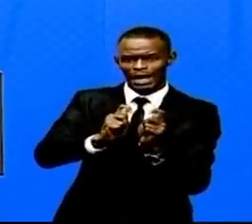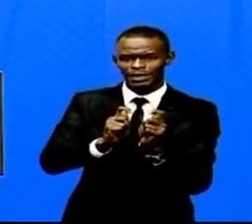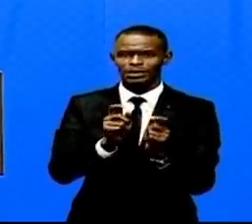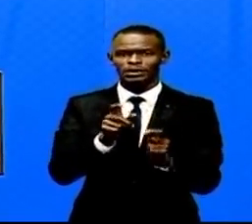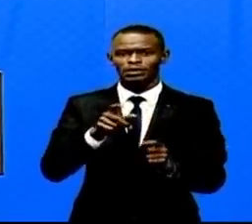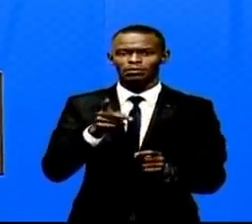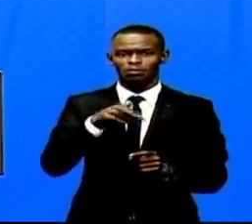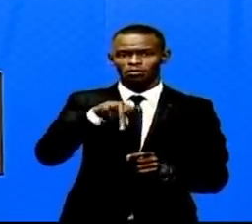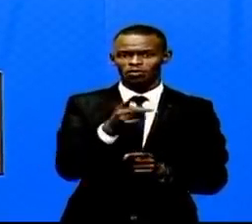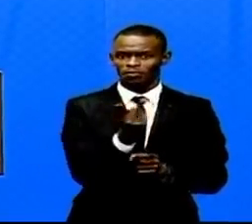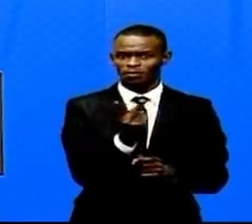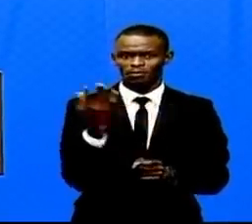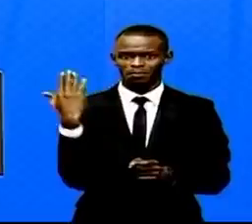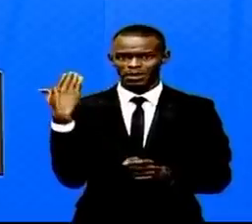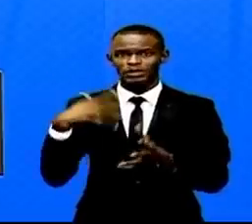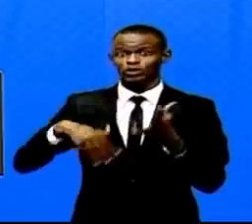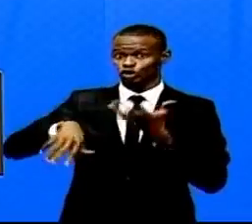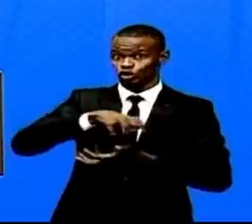troubler l'ordre public.